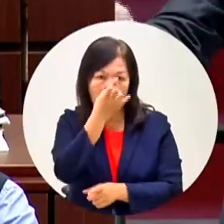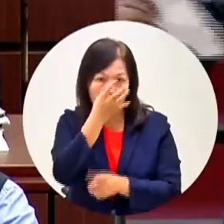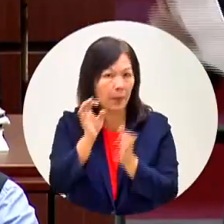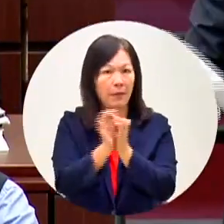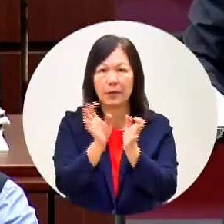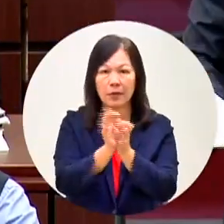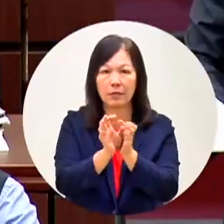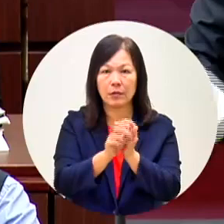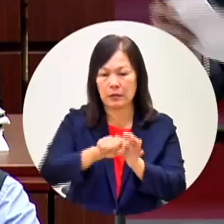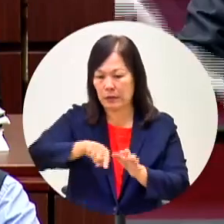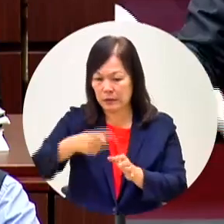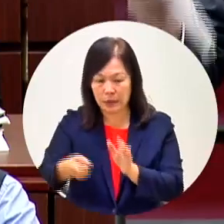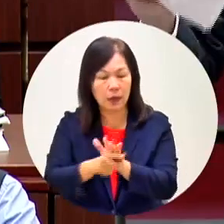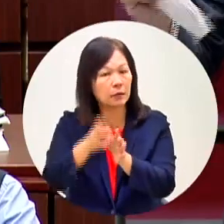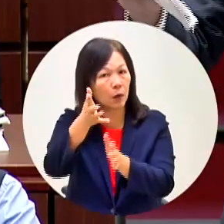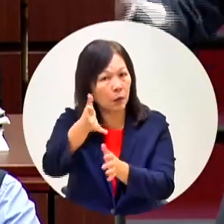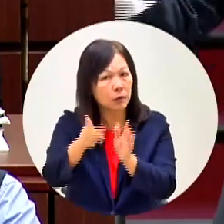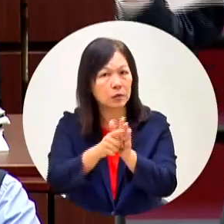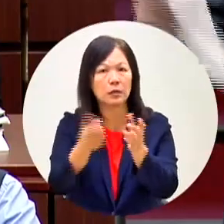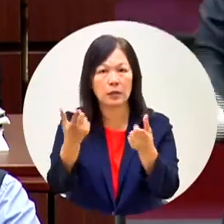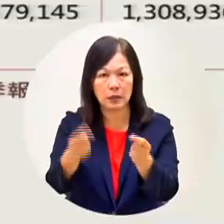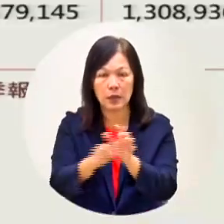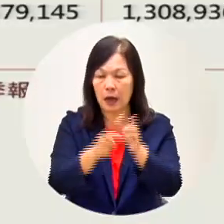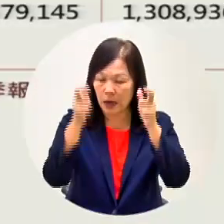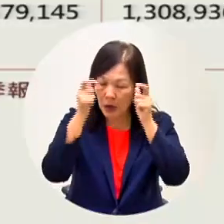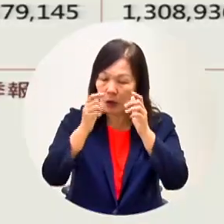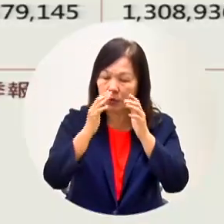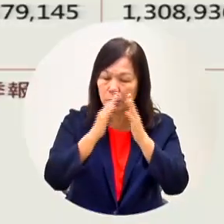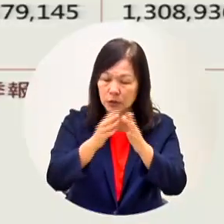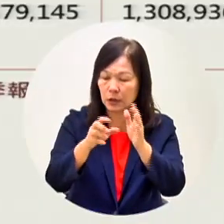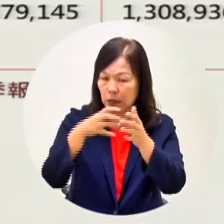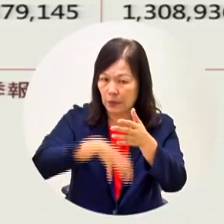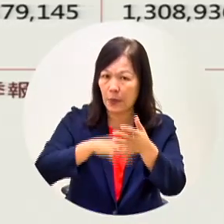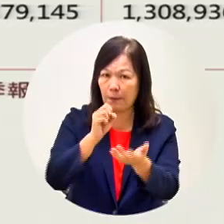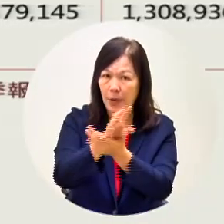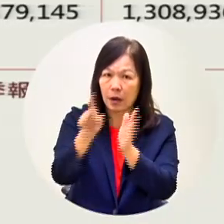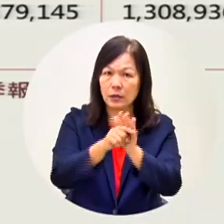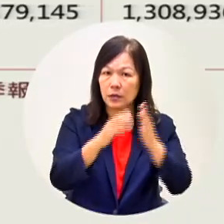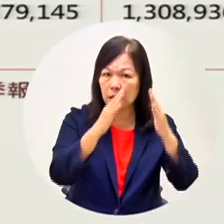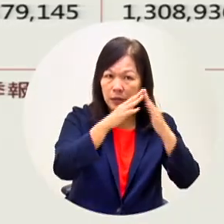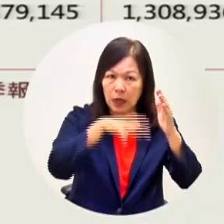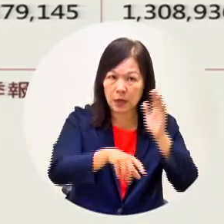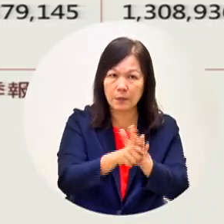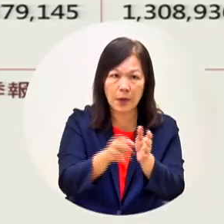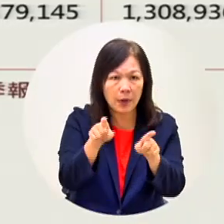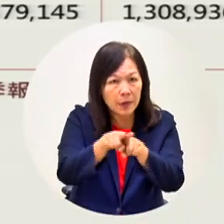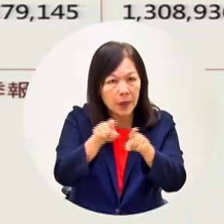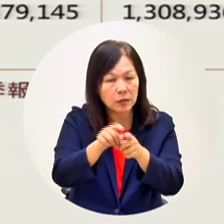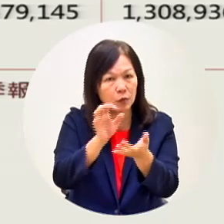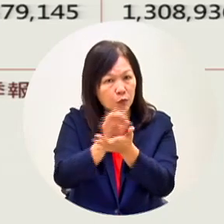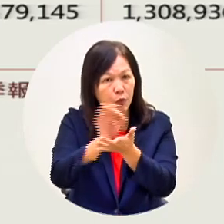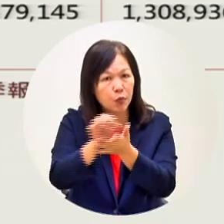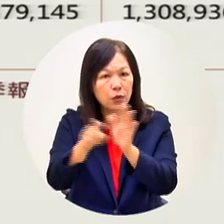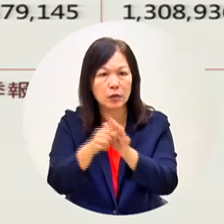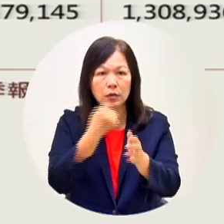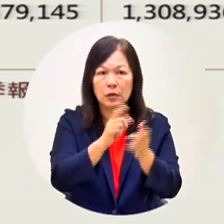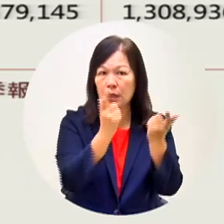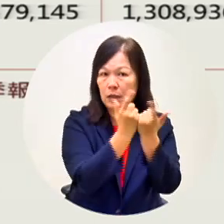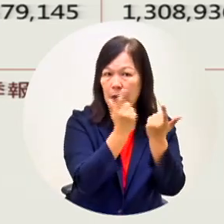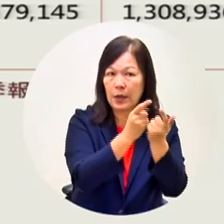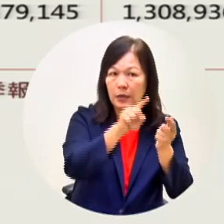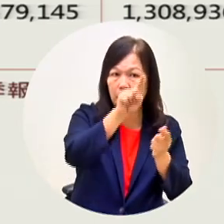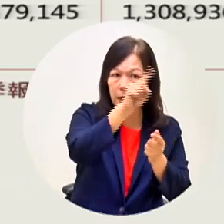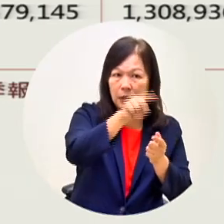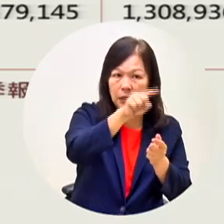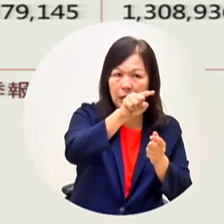样是高雄市产经情势报告里面的家户平均经常性收入，台北市是176万，高雄市是124万。